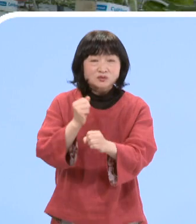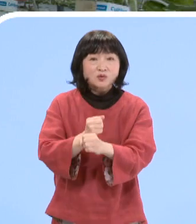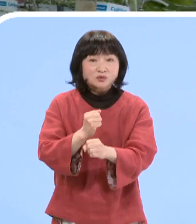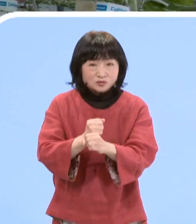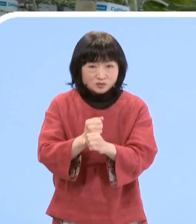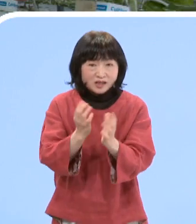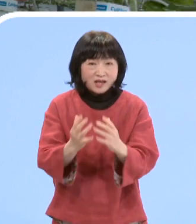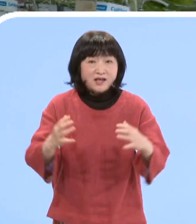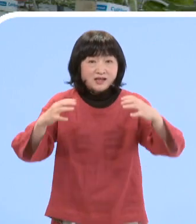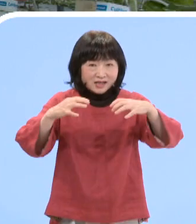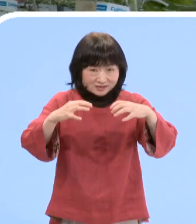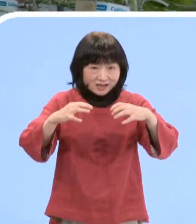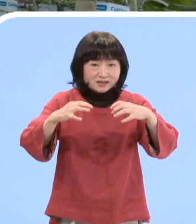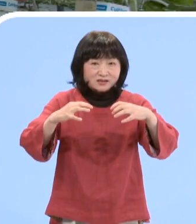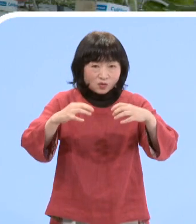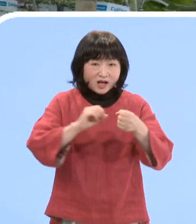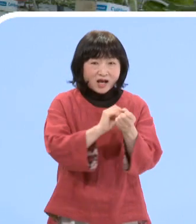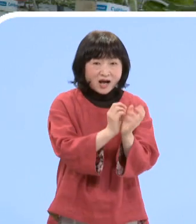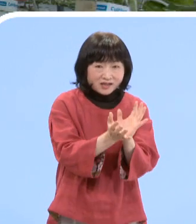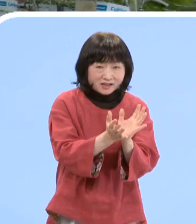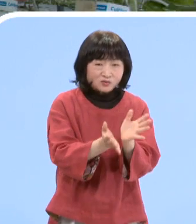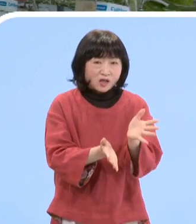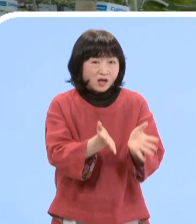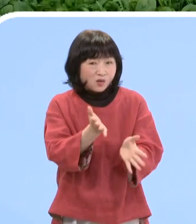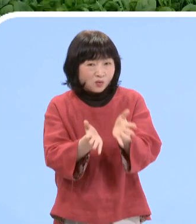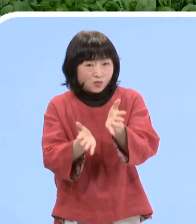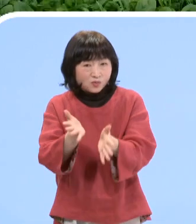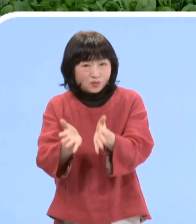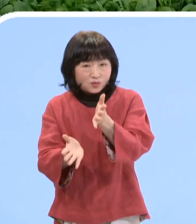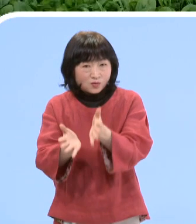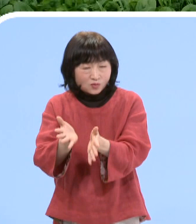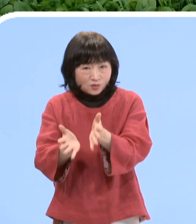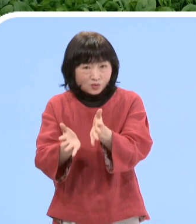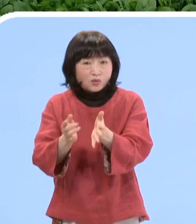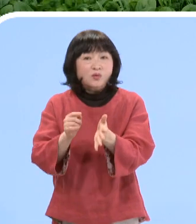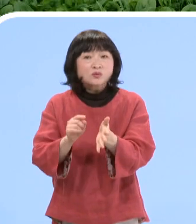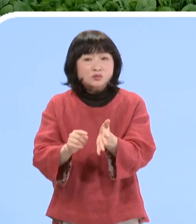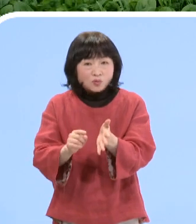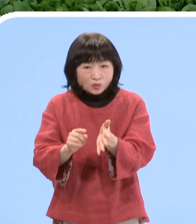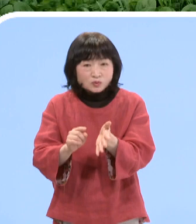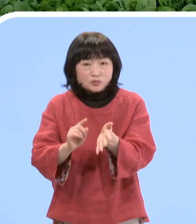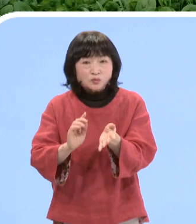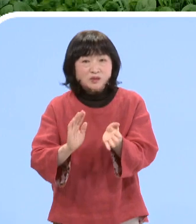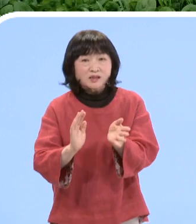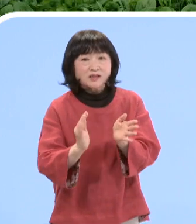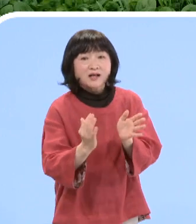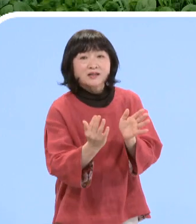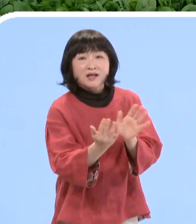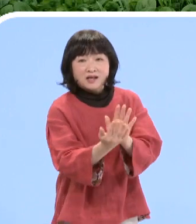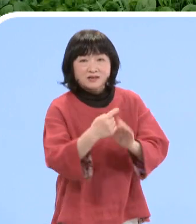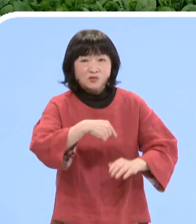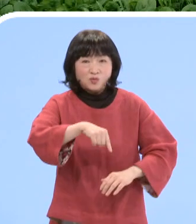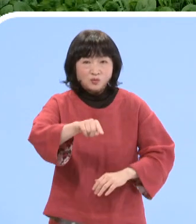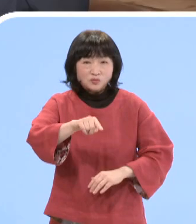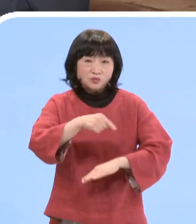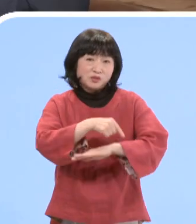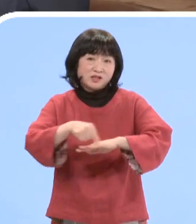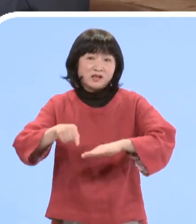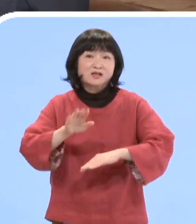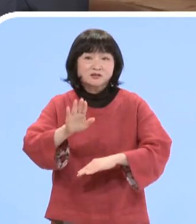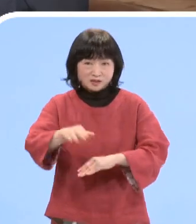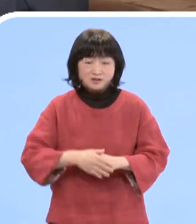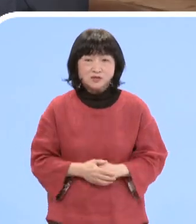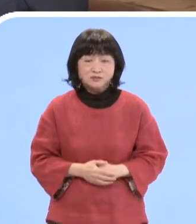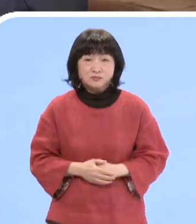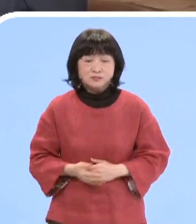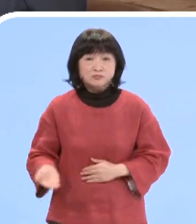参とかトマトというような、はい、作物を供給するような転換をしていこうとしている。 さあ続いて